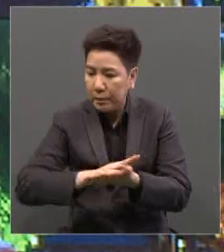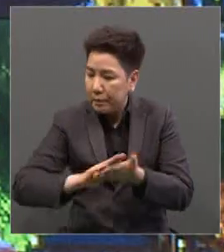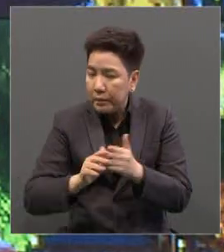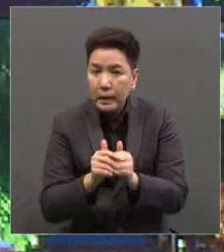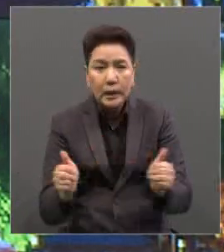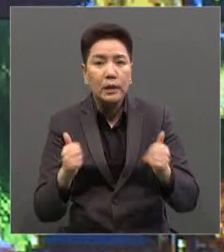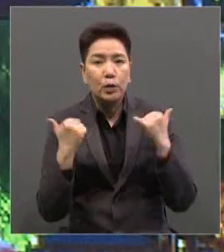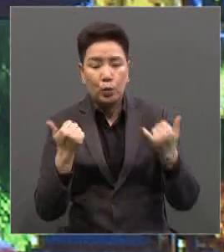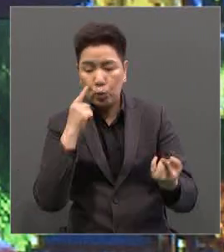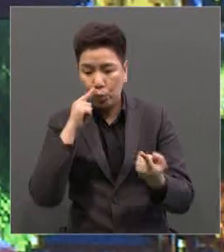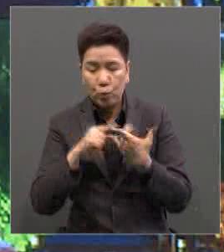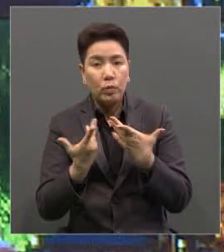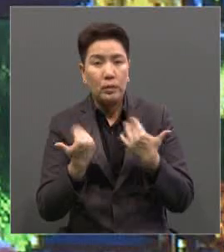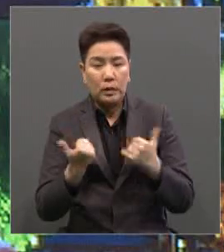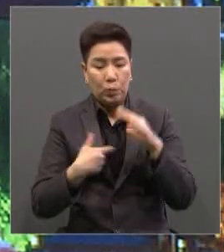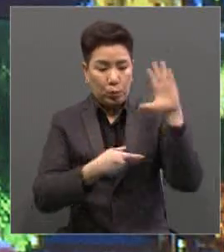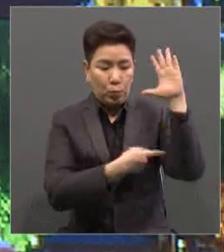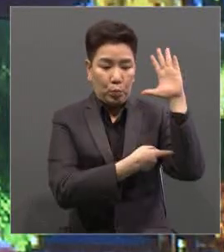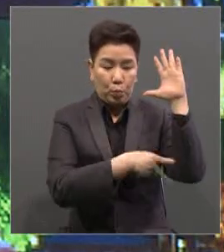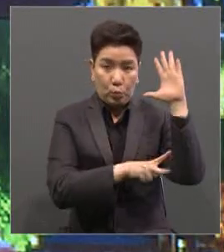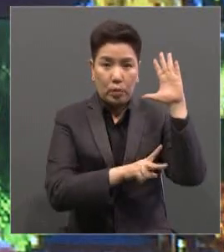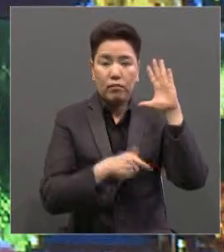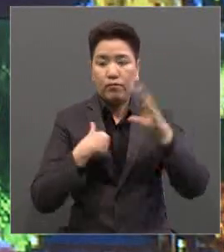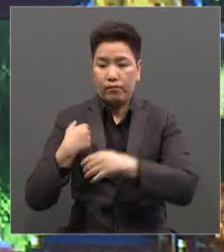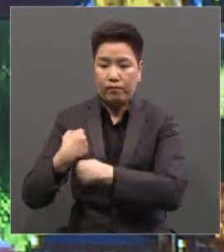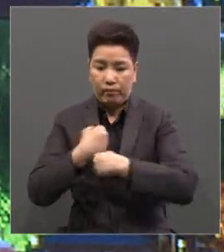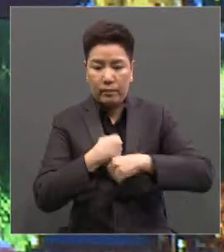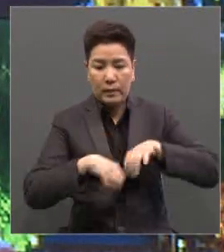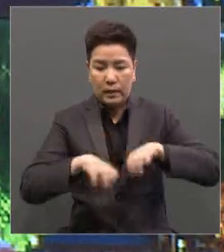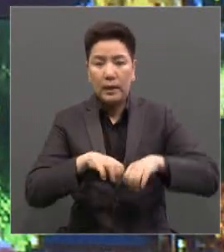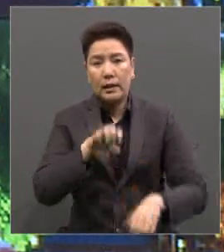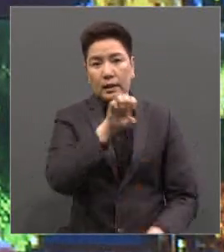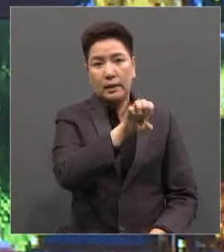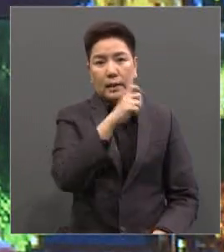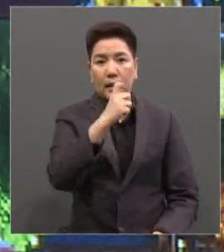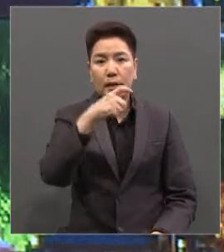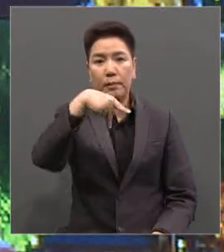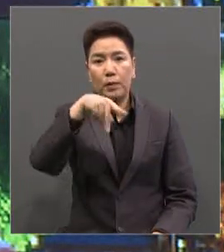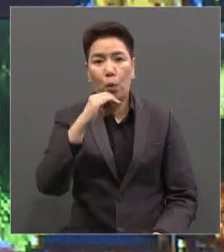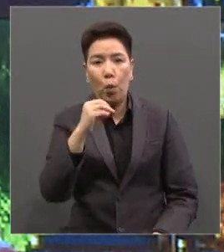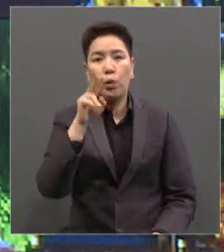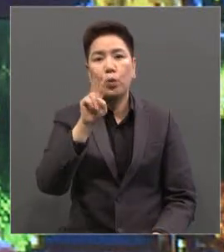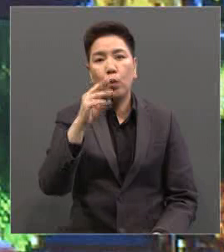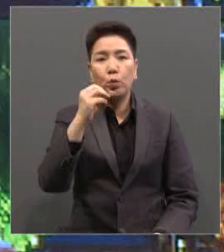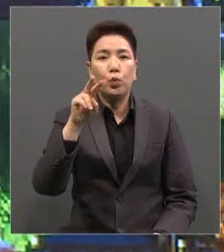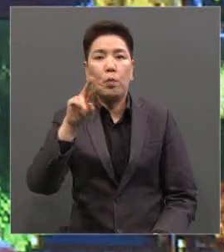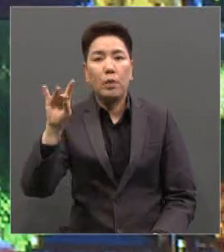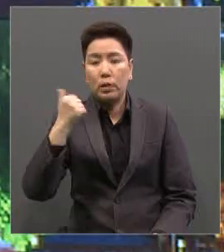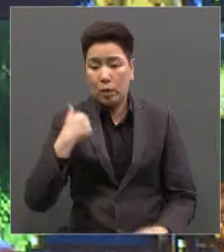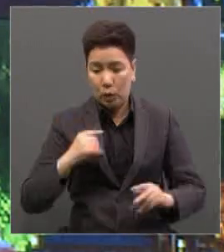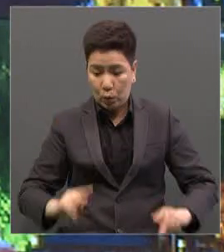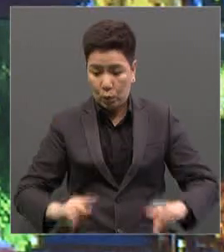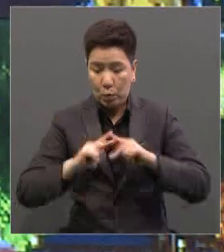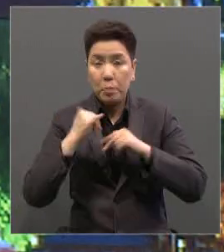ตลอดนะครับรวมถึงเรื่องของการที่ภูเก็ตเสนอตัวเป็นเจ้าภาพจัดงาน Expo 2028นั้นกระทรวงการต่างประเทศก็บอกว่า